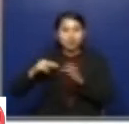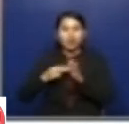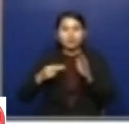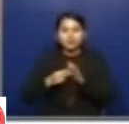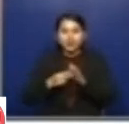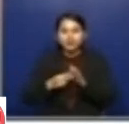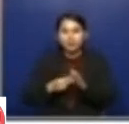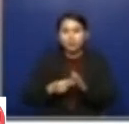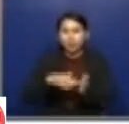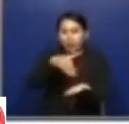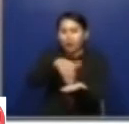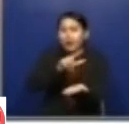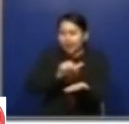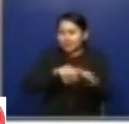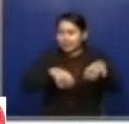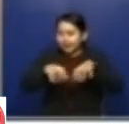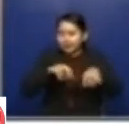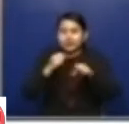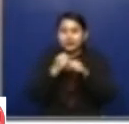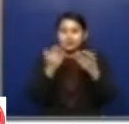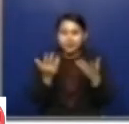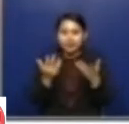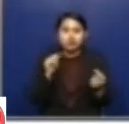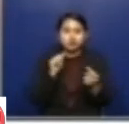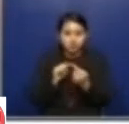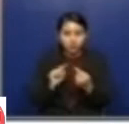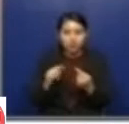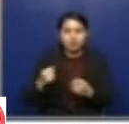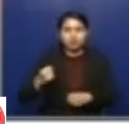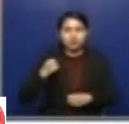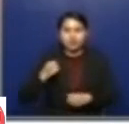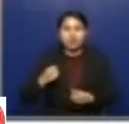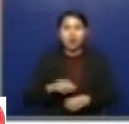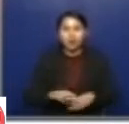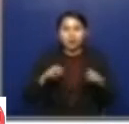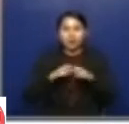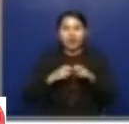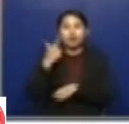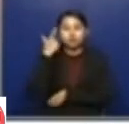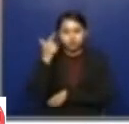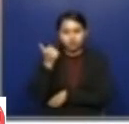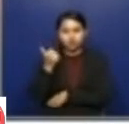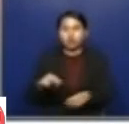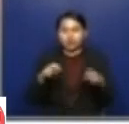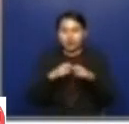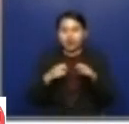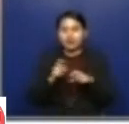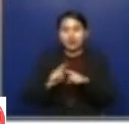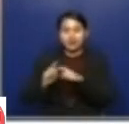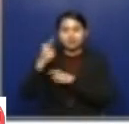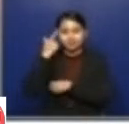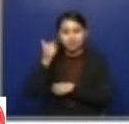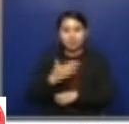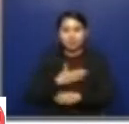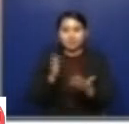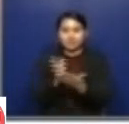ไรในการจัดการเหมืองให้เกิดความยั่งยืนเพื่อที่จะได้เห็นปัญหาช่องว่างโดยผมได้แบ่งกระบวนการทำ